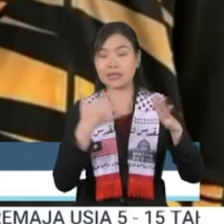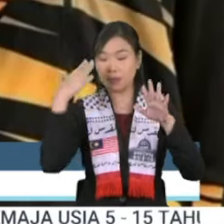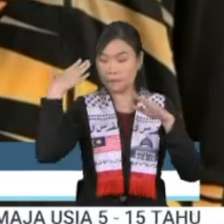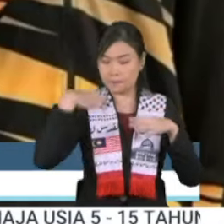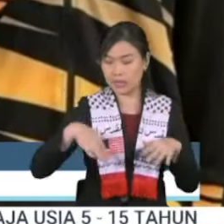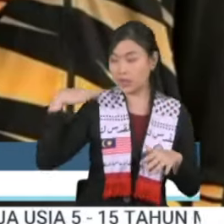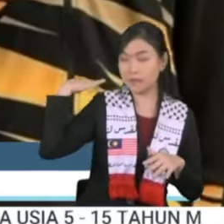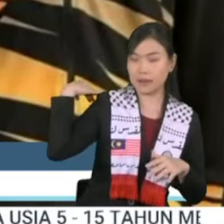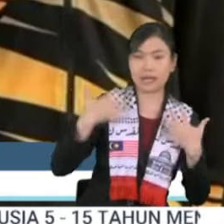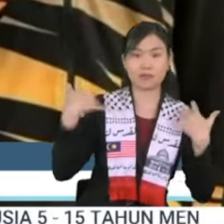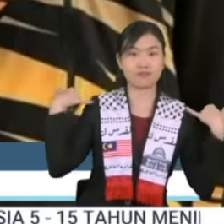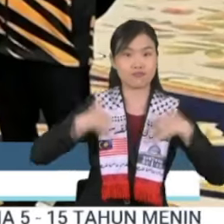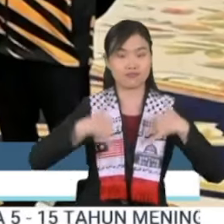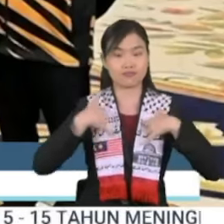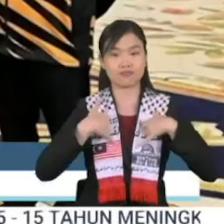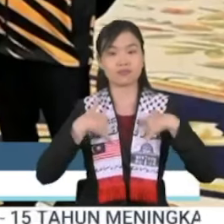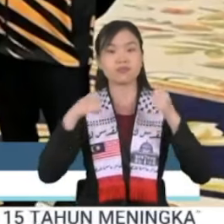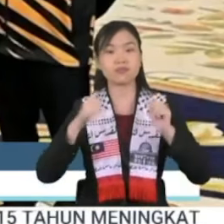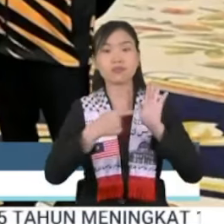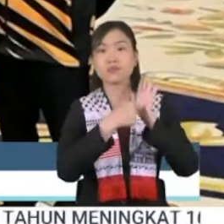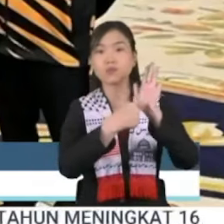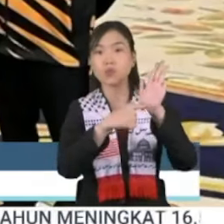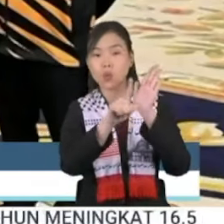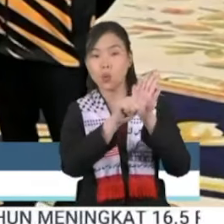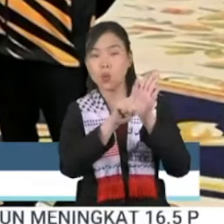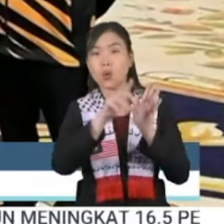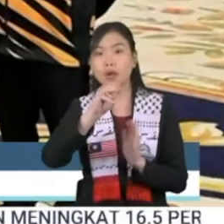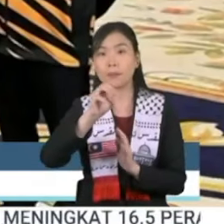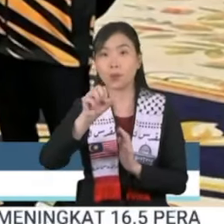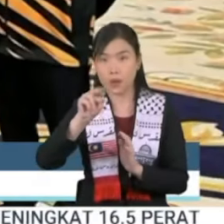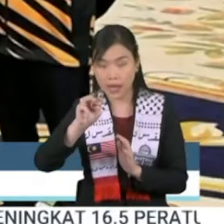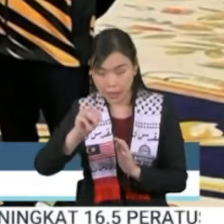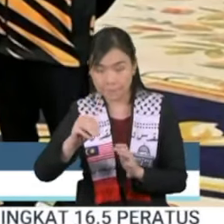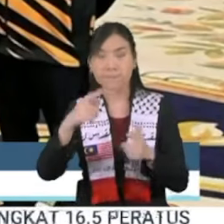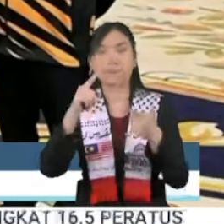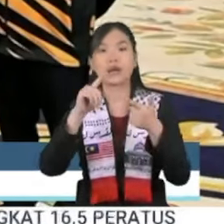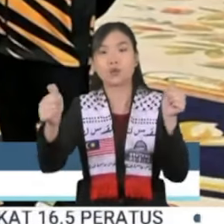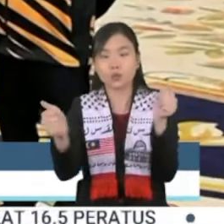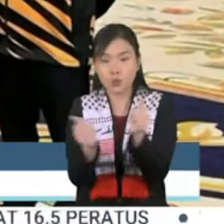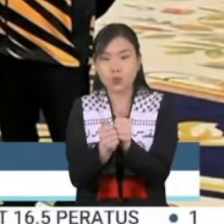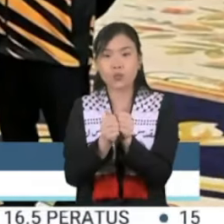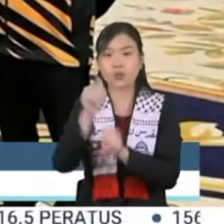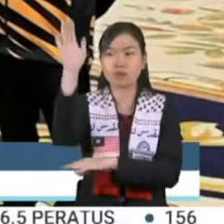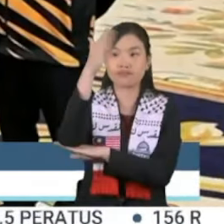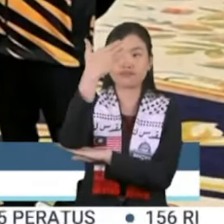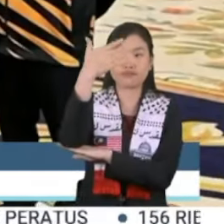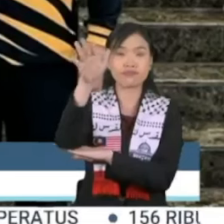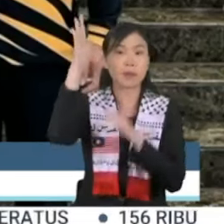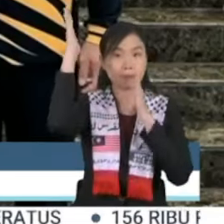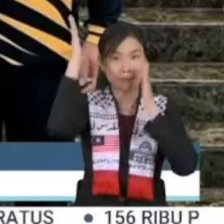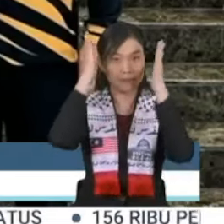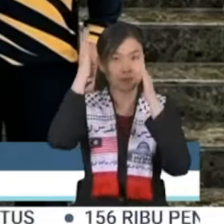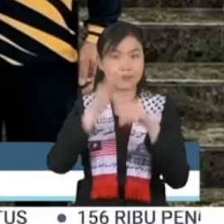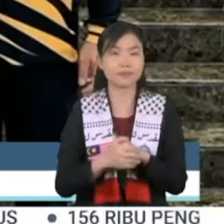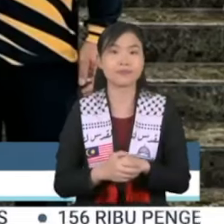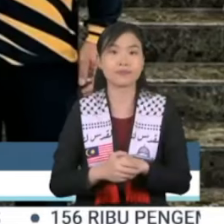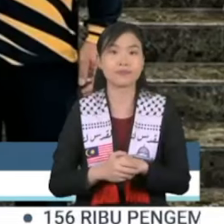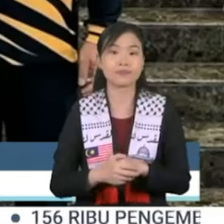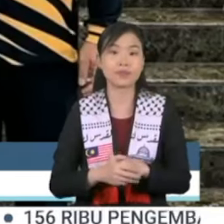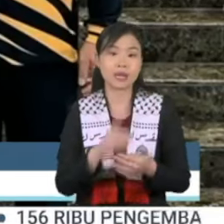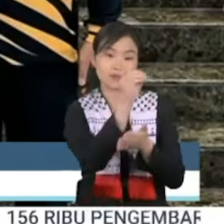Rekaan kali ini turut menonjolkan logo MOM dengan jalur gemilang dalam warna asli. Sementara itu, bagi rekaan kemeja